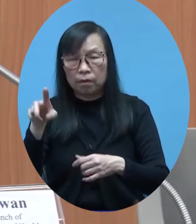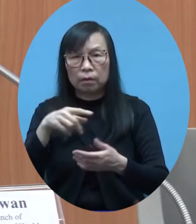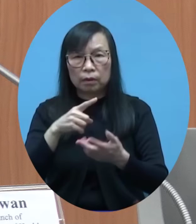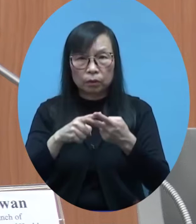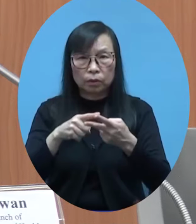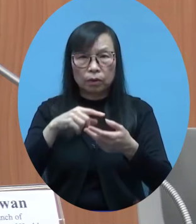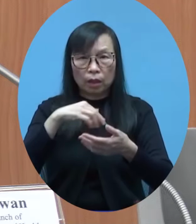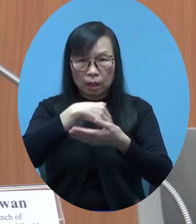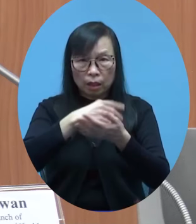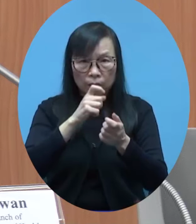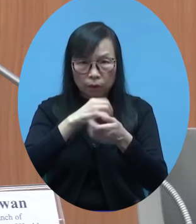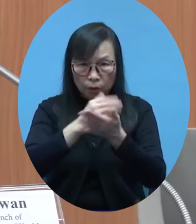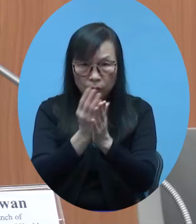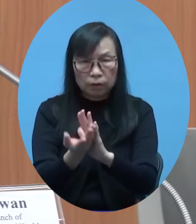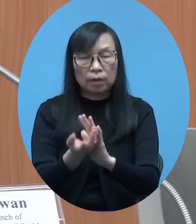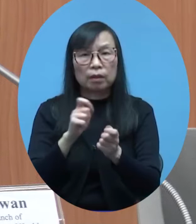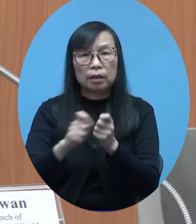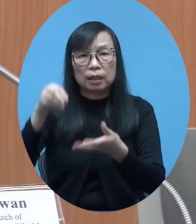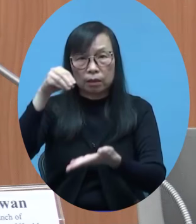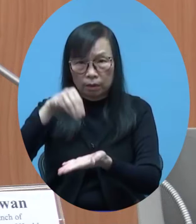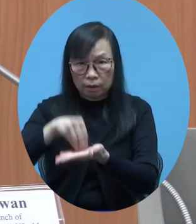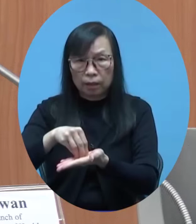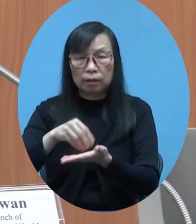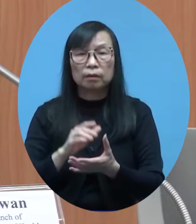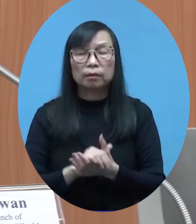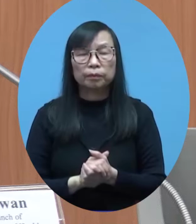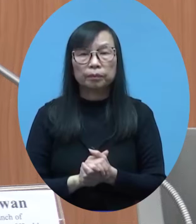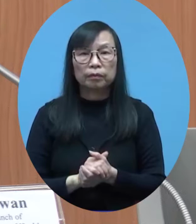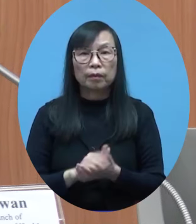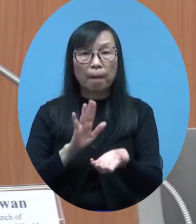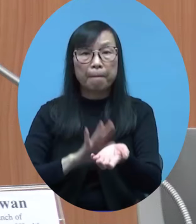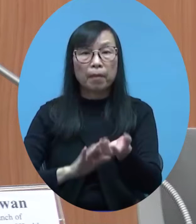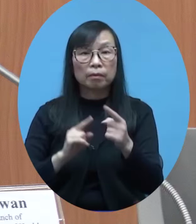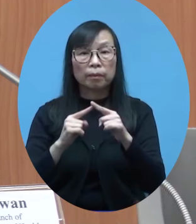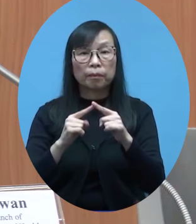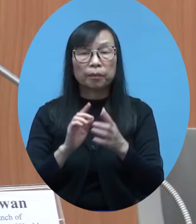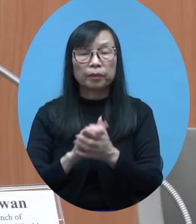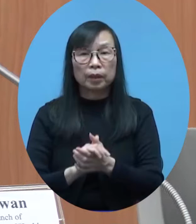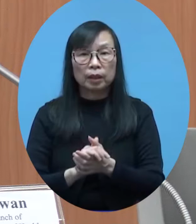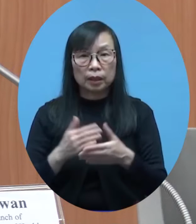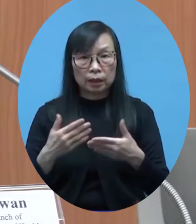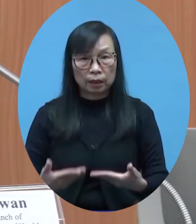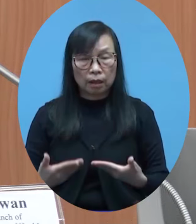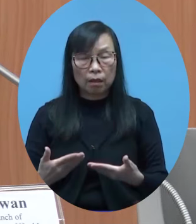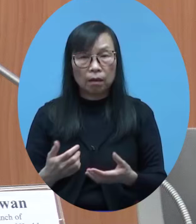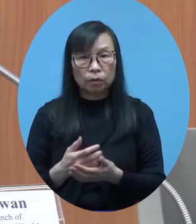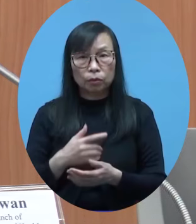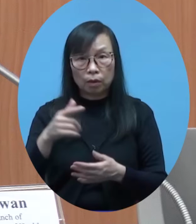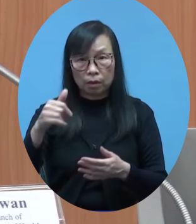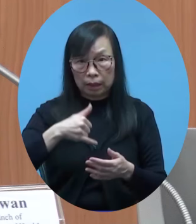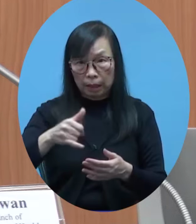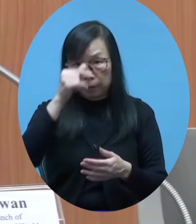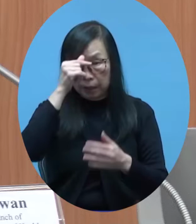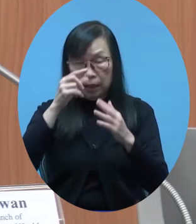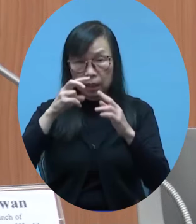細節咧，係點樣去落實嘅咁樣。咁至於咧病人咧，其實我哋而家咧都有做緊好多入院嘅篩